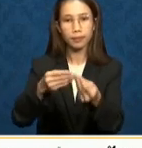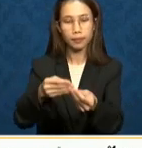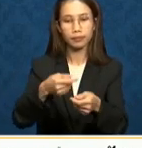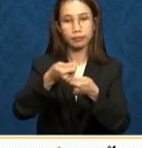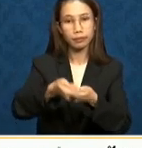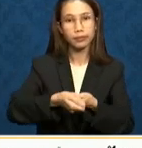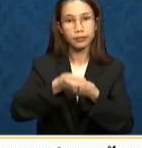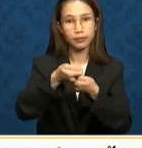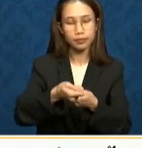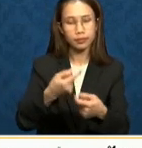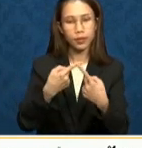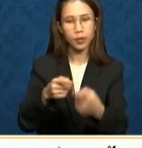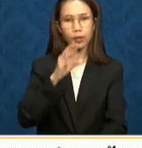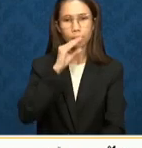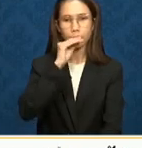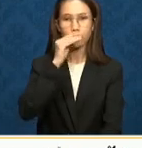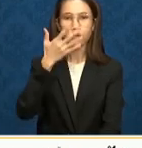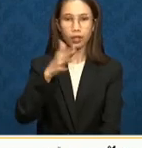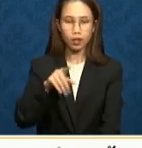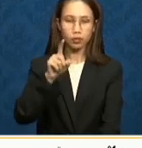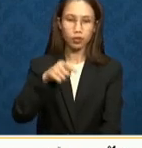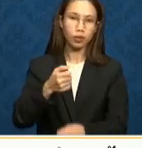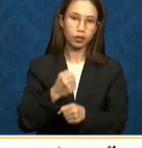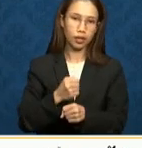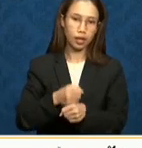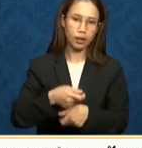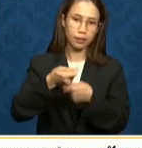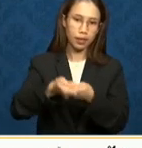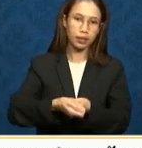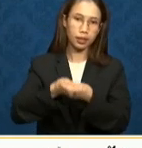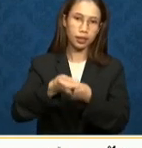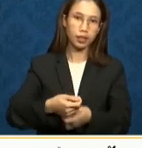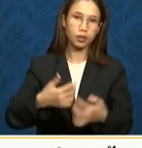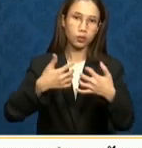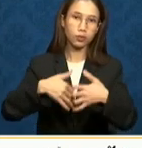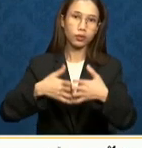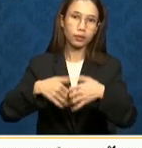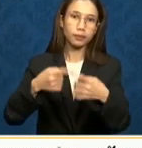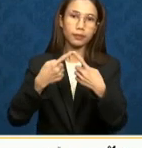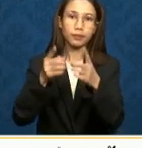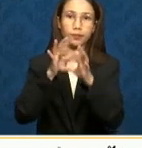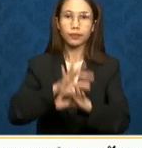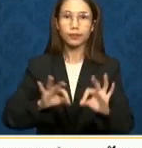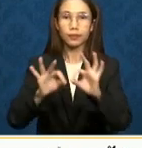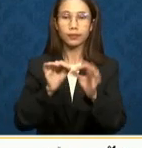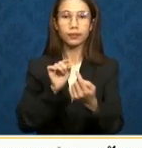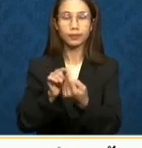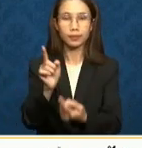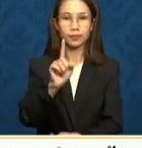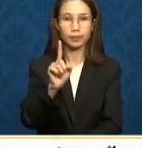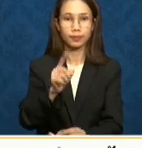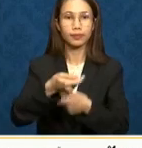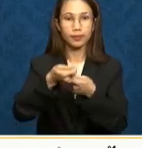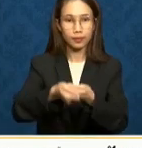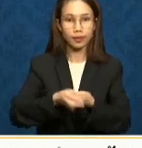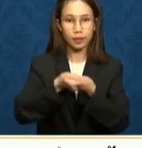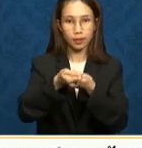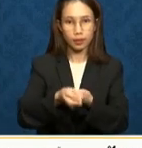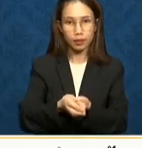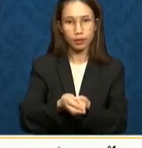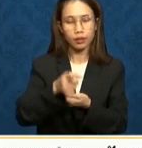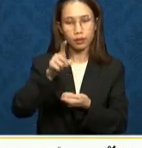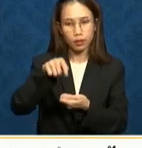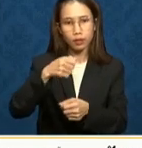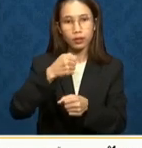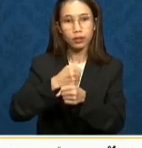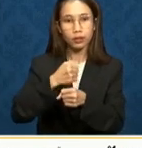องพูดแล้วเราอาจจะต้องทำเกษตรในเชิงอุตสาหกรรมการเกษตรและที่สำคัญที่สุดก็คือภาคเกษตรก็คือภาคท